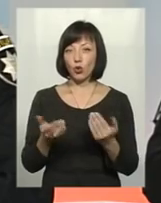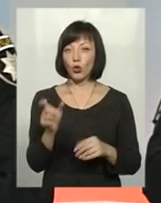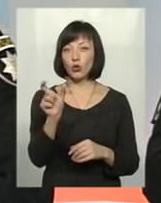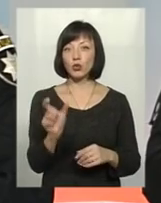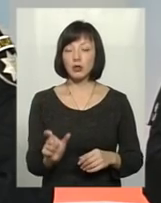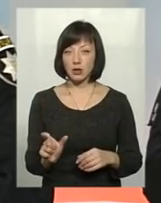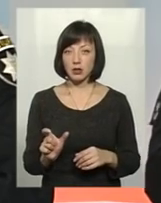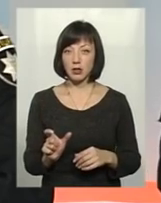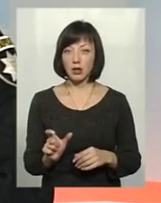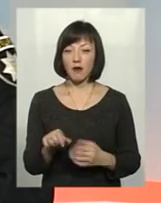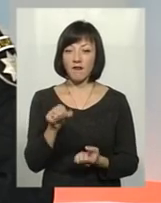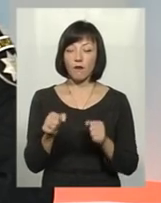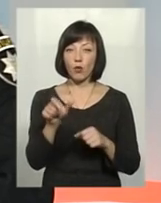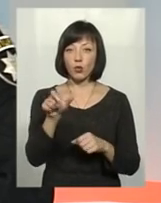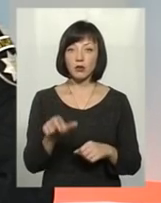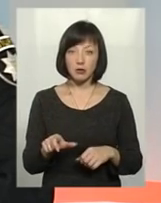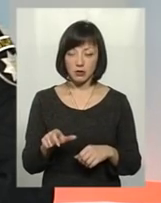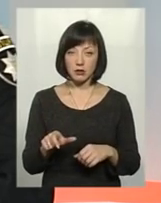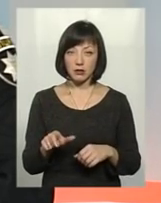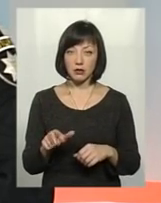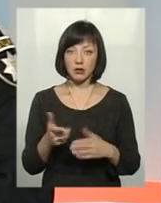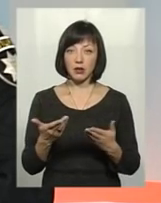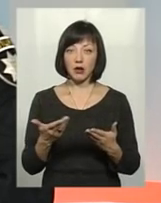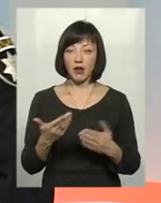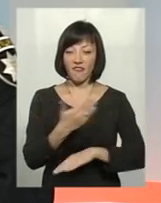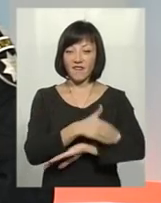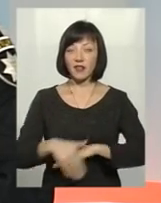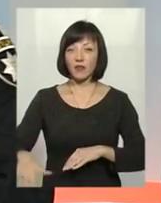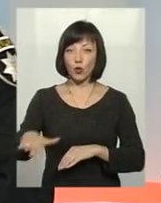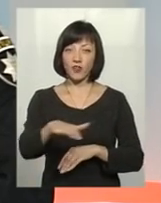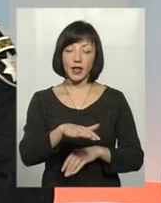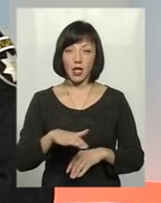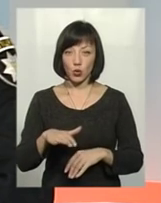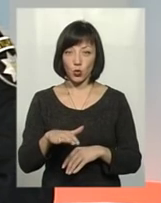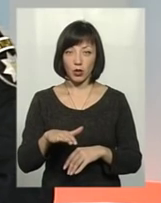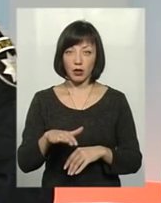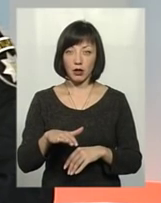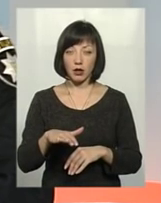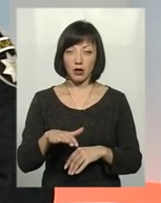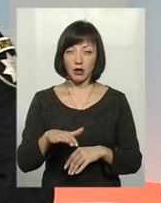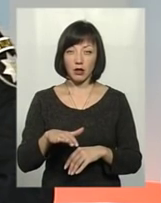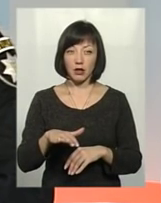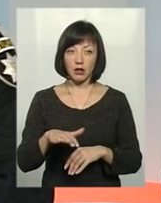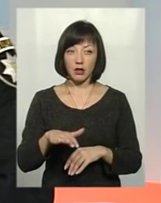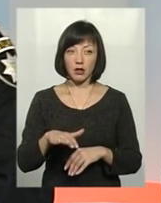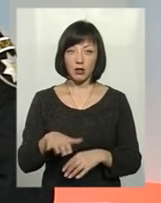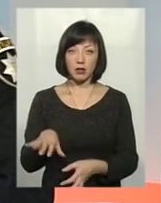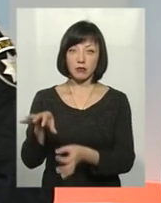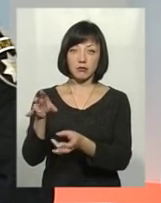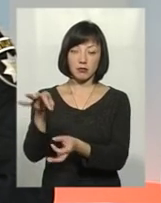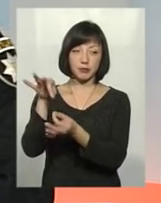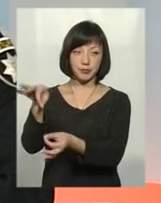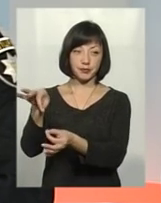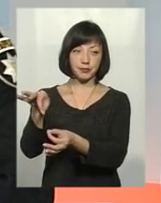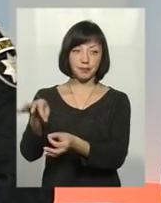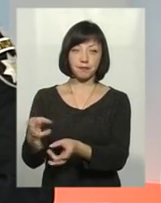людина, водій транспортного засобу, в дворовій території кидає транспортний засіб будь-як